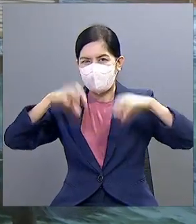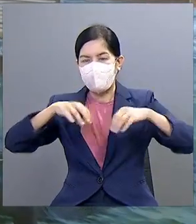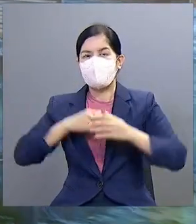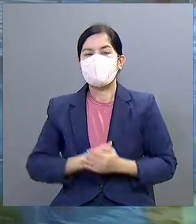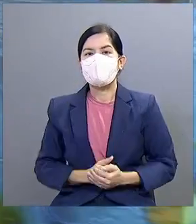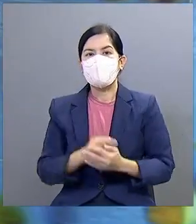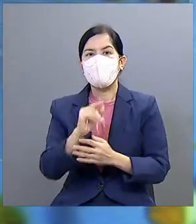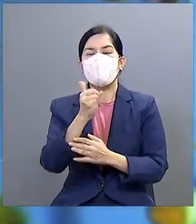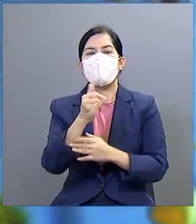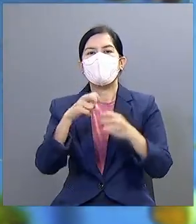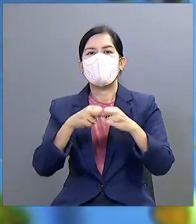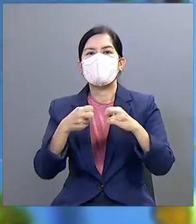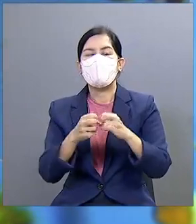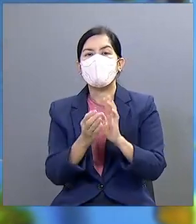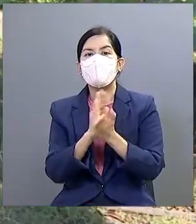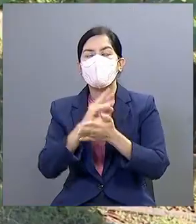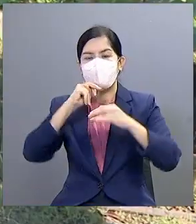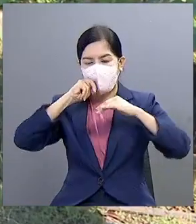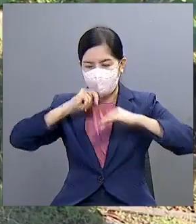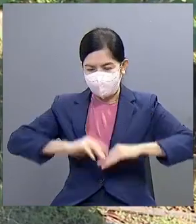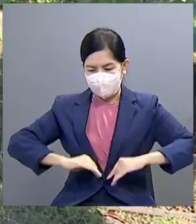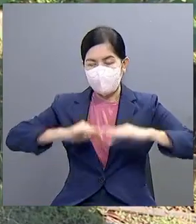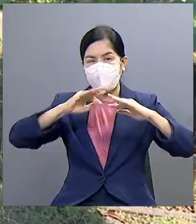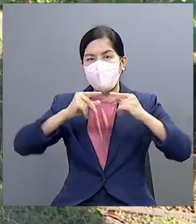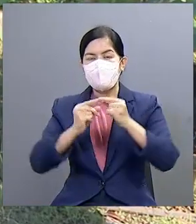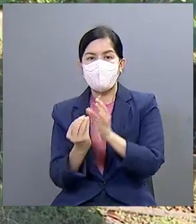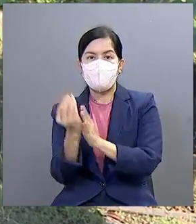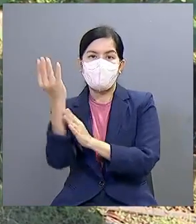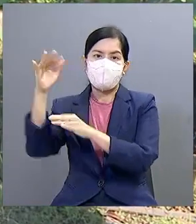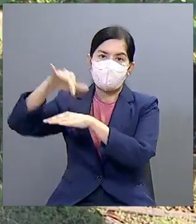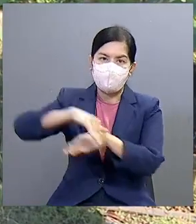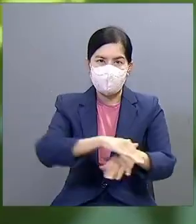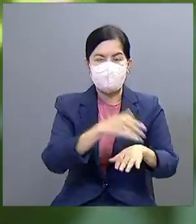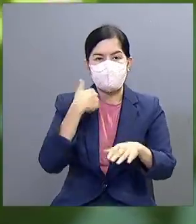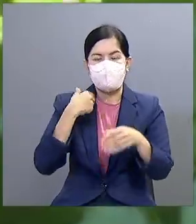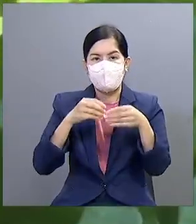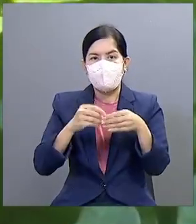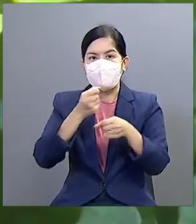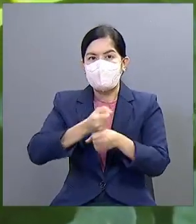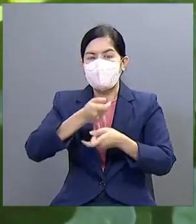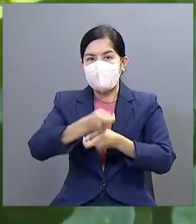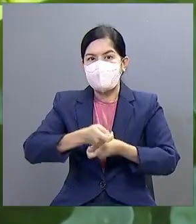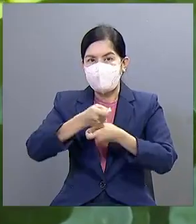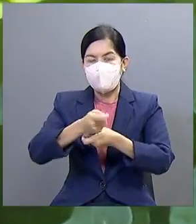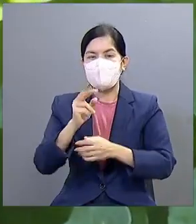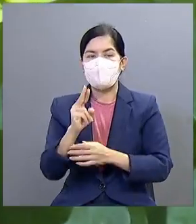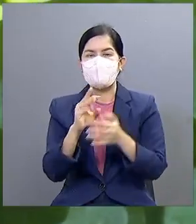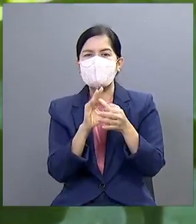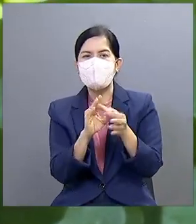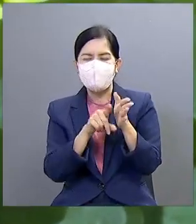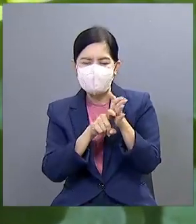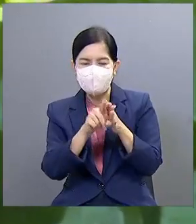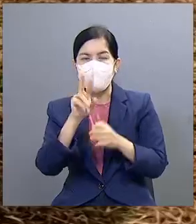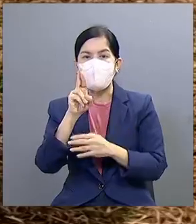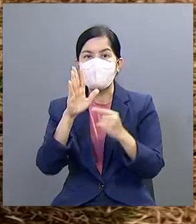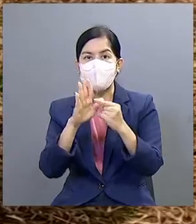เกิดน้ำท่วมฉับพลันและน้ำป่าไหลหลากขึ้นได้เกษตรกรควรเฝ้าระวังการระบาดของโรคพืชที่เกิดจากเชื้อราเช่นโรคยอดเน่ารากเน่